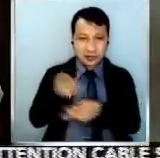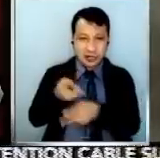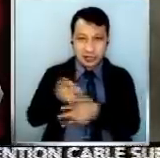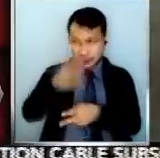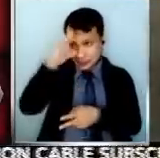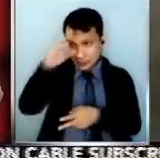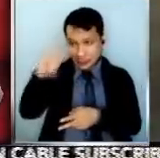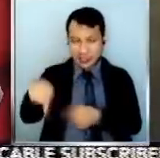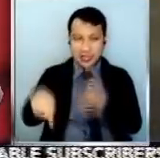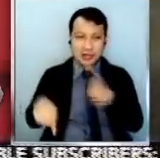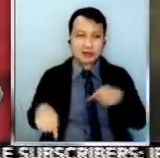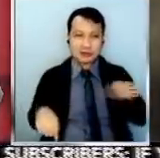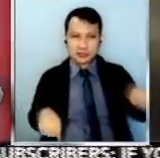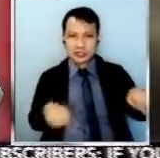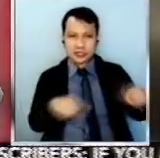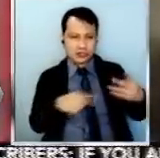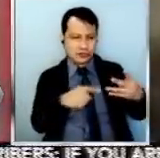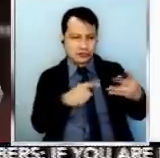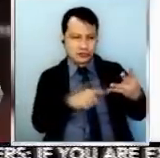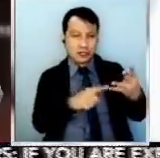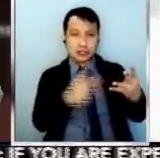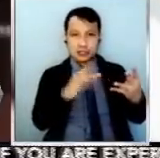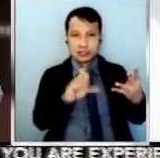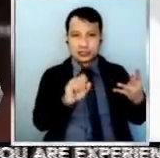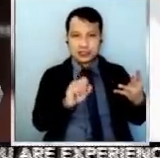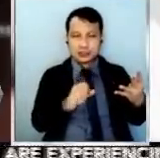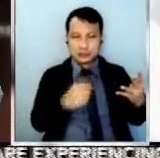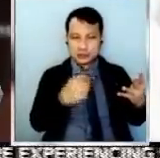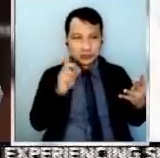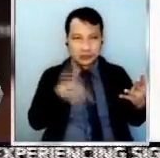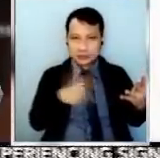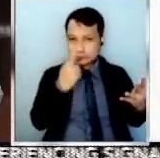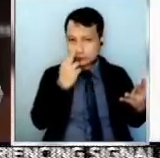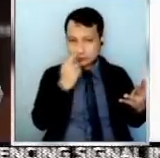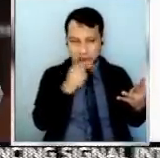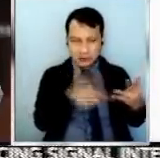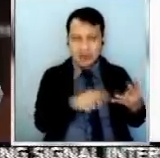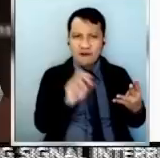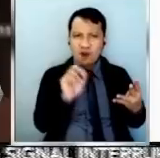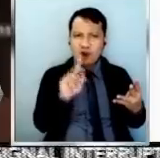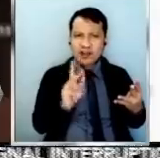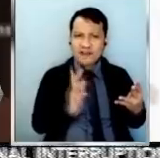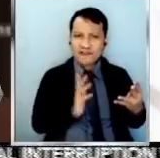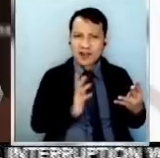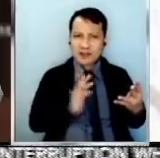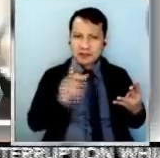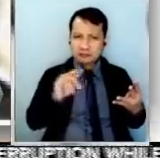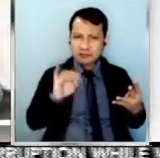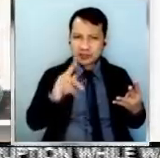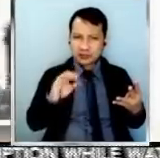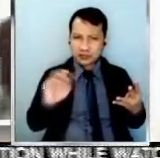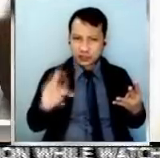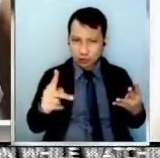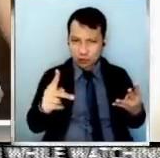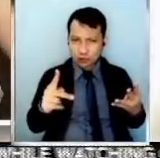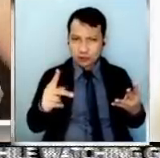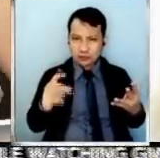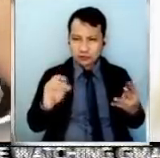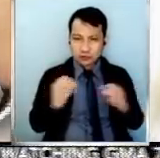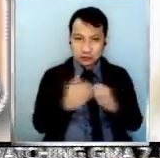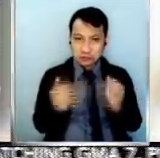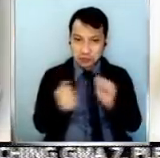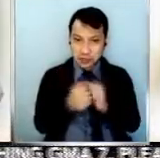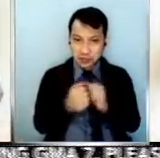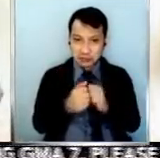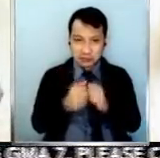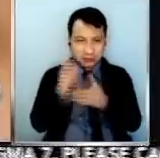siya raw ang nakakatakot biruin. Okay naman si Kelsey kapag nagti-TikTok. Pero kapag kasama na sa Groofy, haya